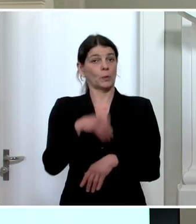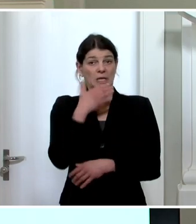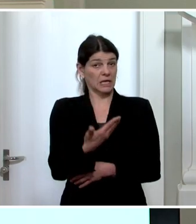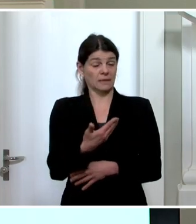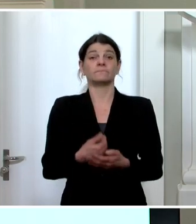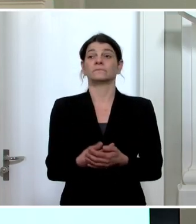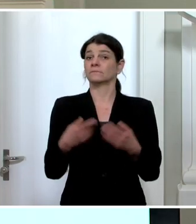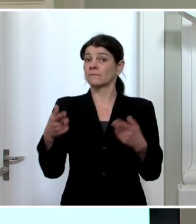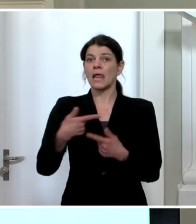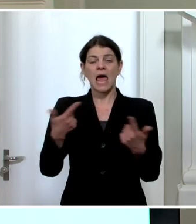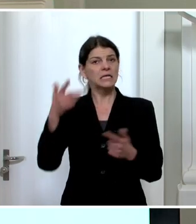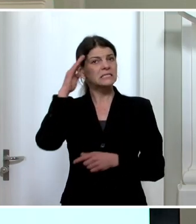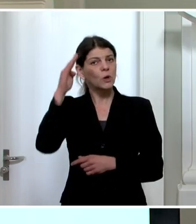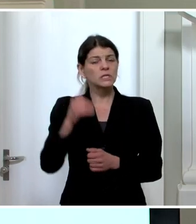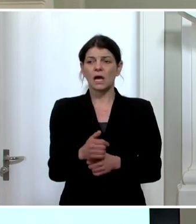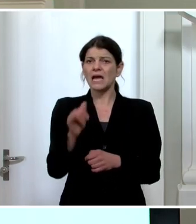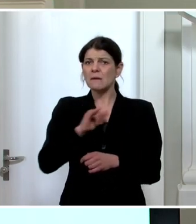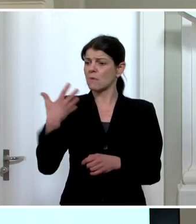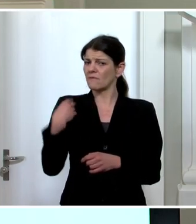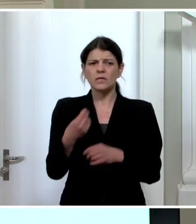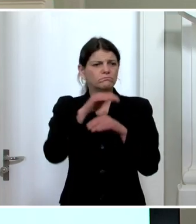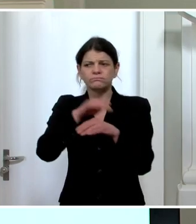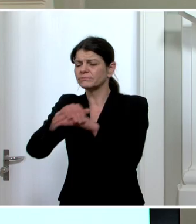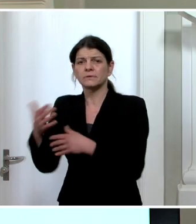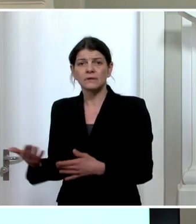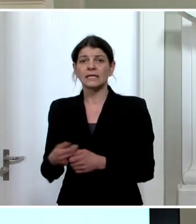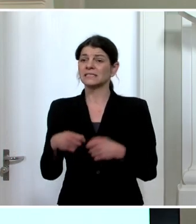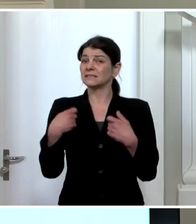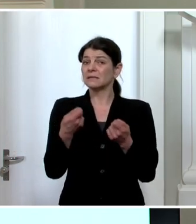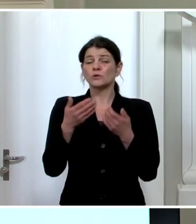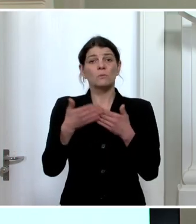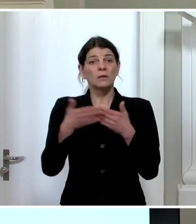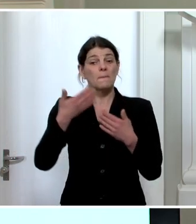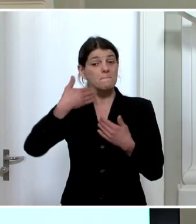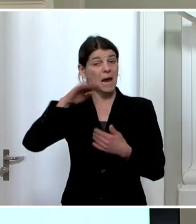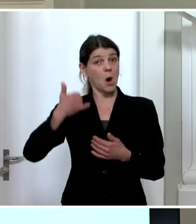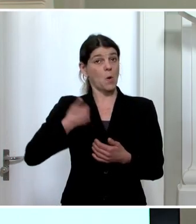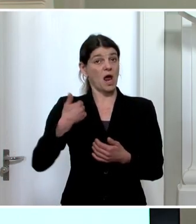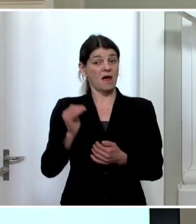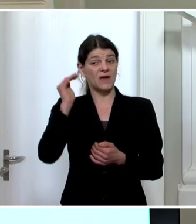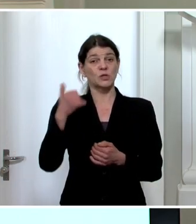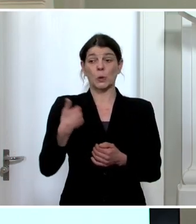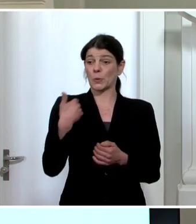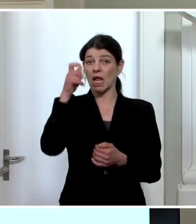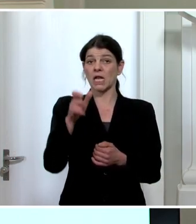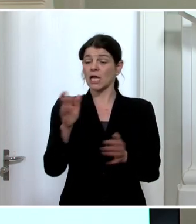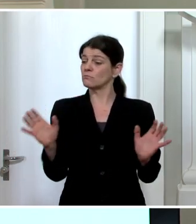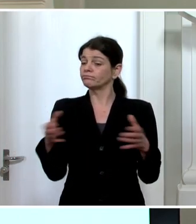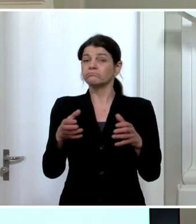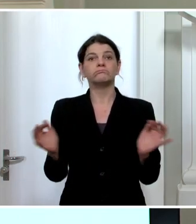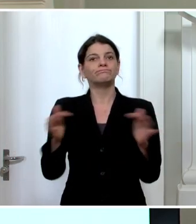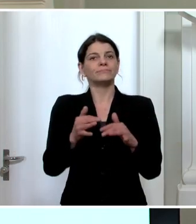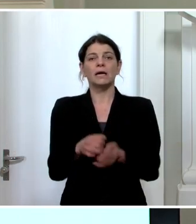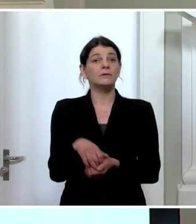Denn die Landespolizei stellt immer wieder auch größere Gruppen von Jugendlichen und jungen Erwachsenen fest, die sich nicht an